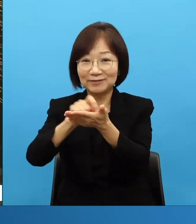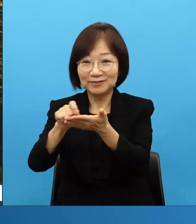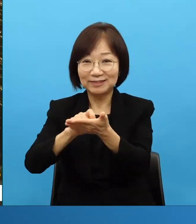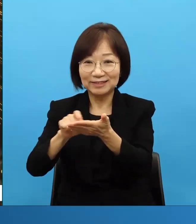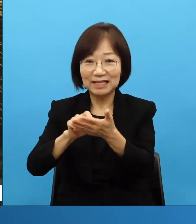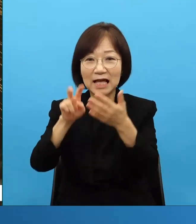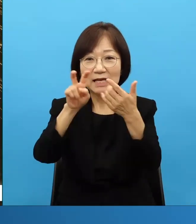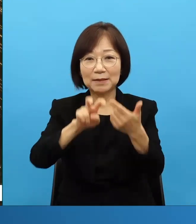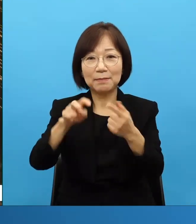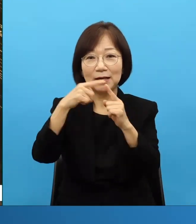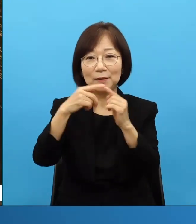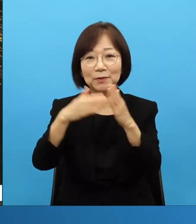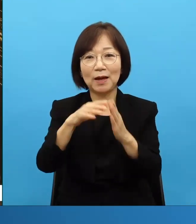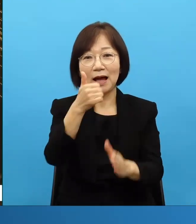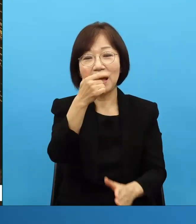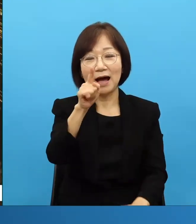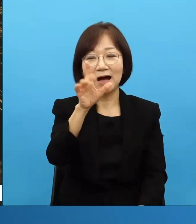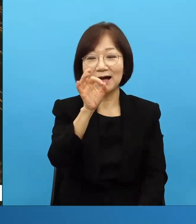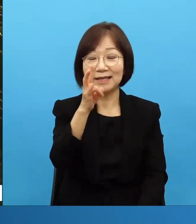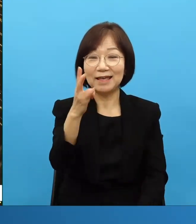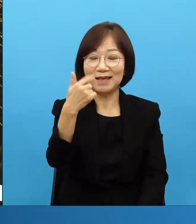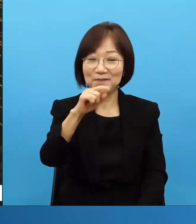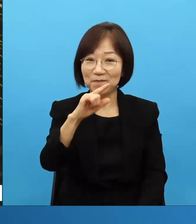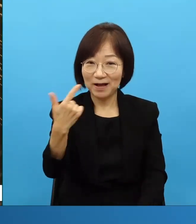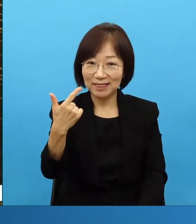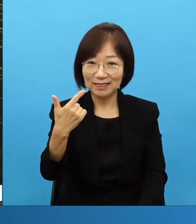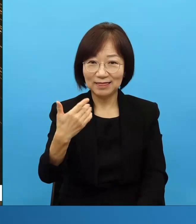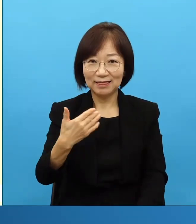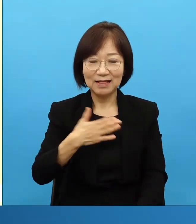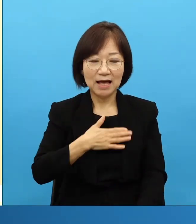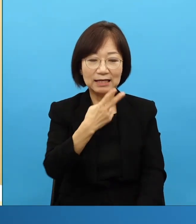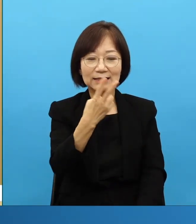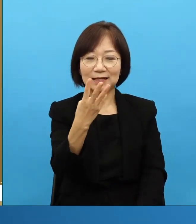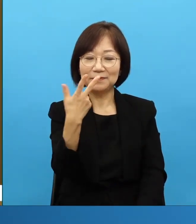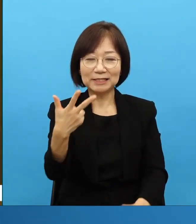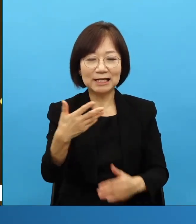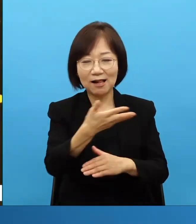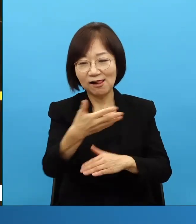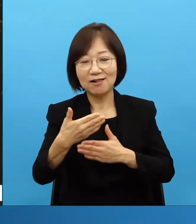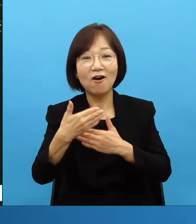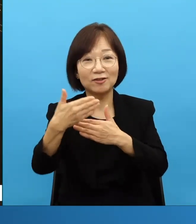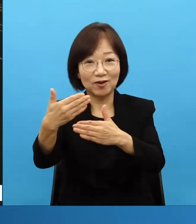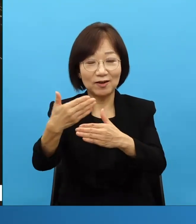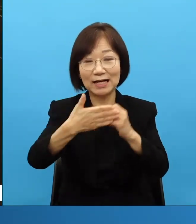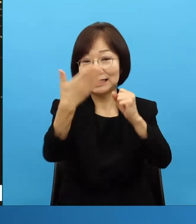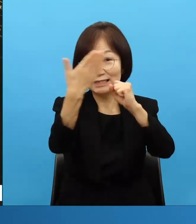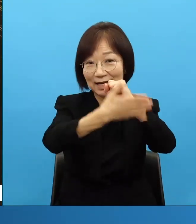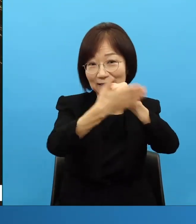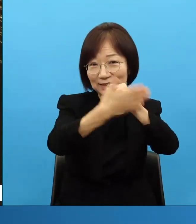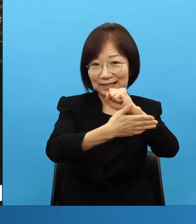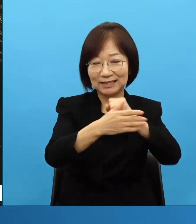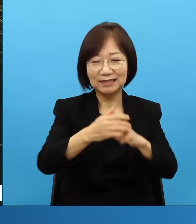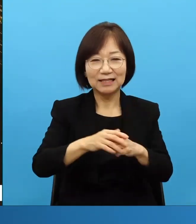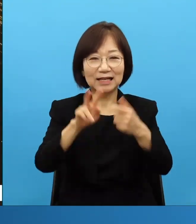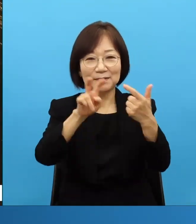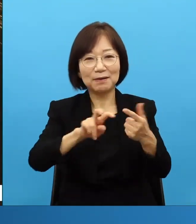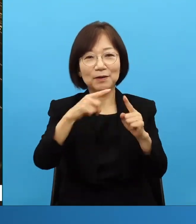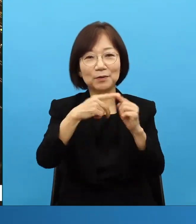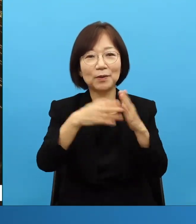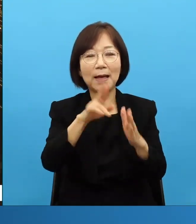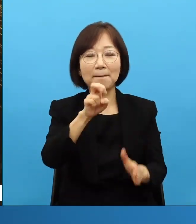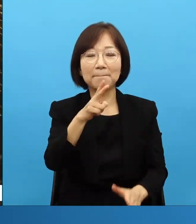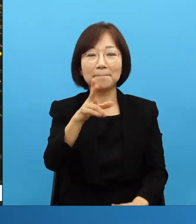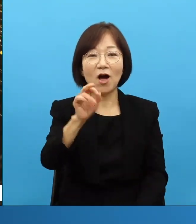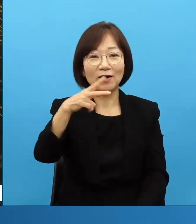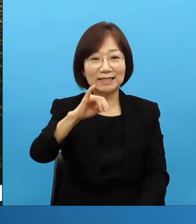교회 하예완 랩넌트의 나의 237 여정, 사진 분야는 임마누엘 교회 명진선 랩넌트의